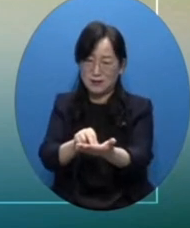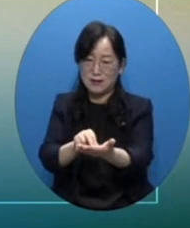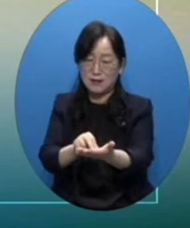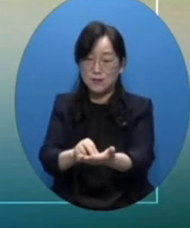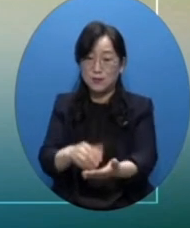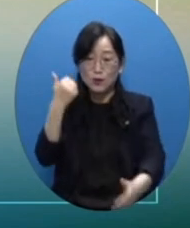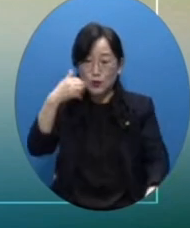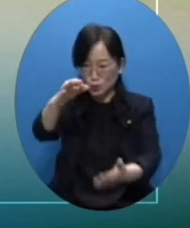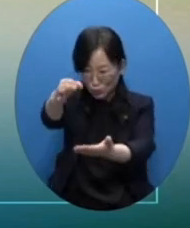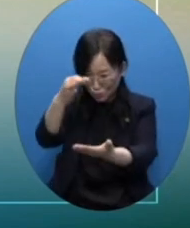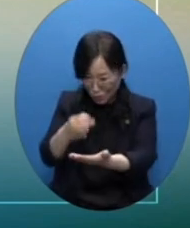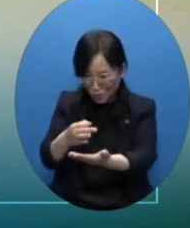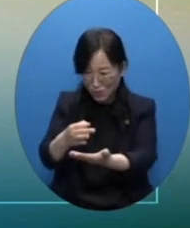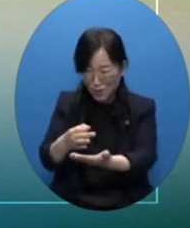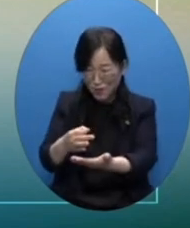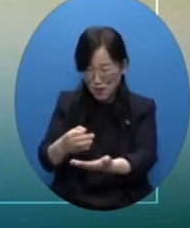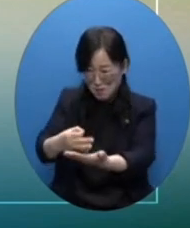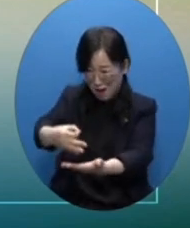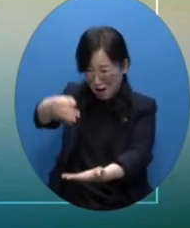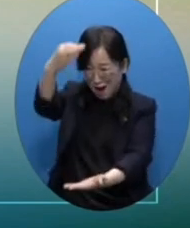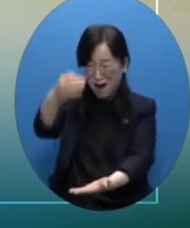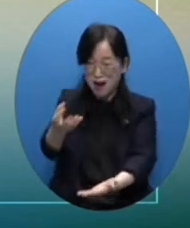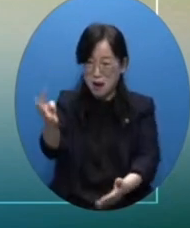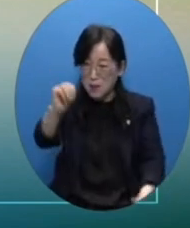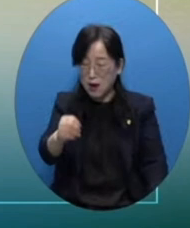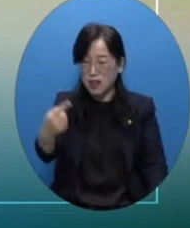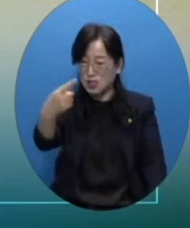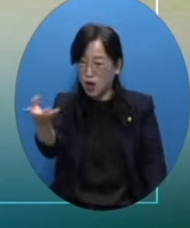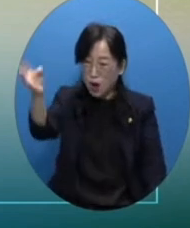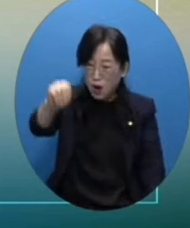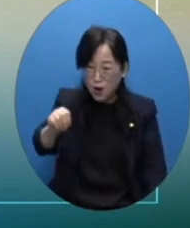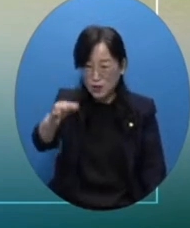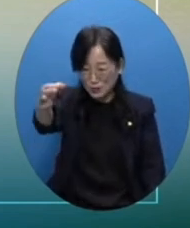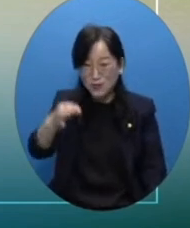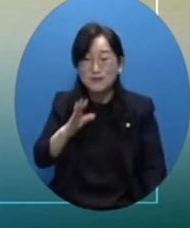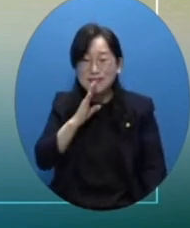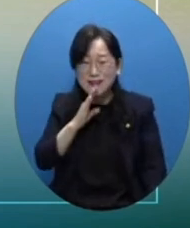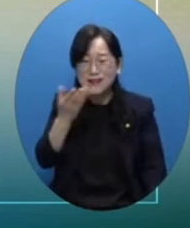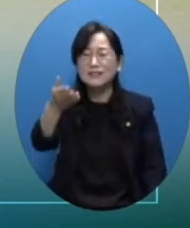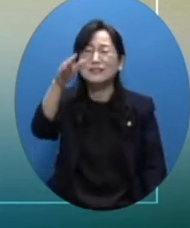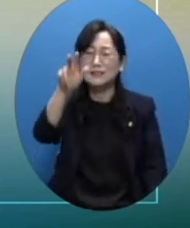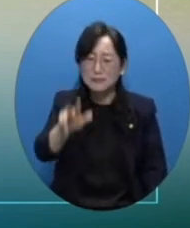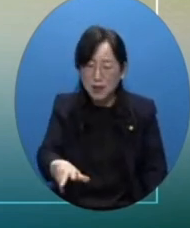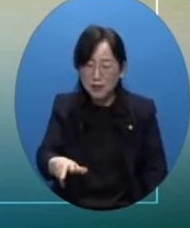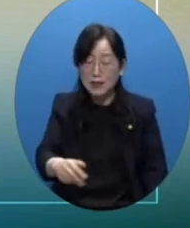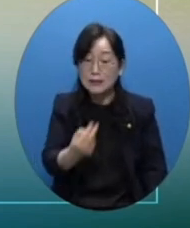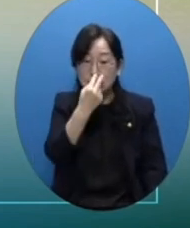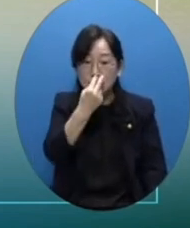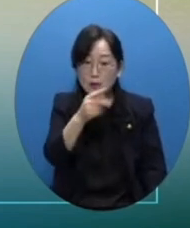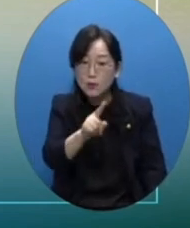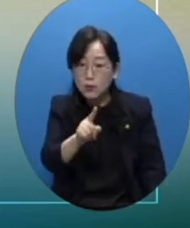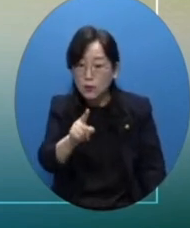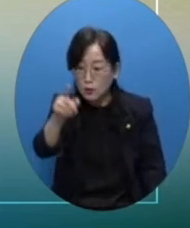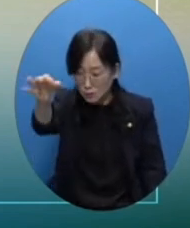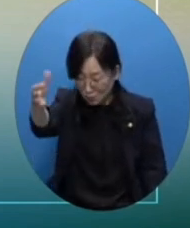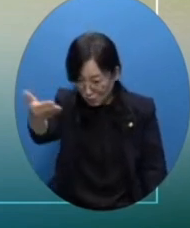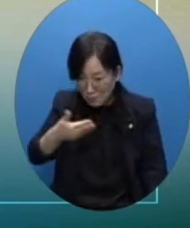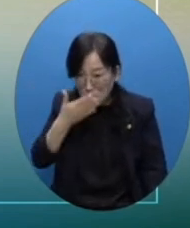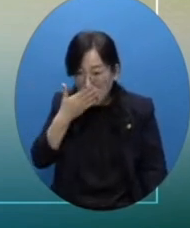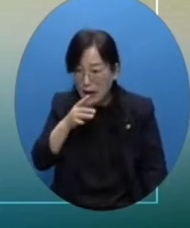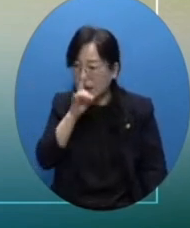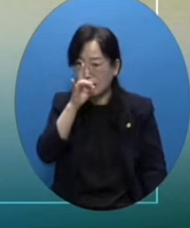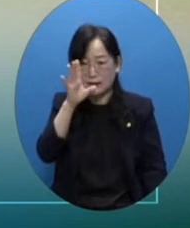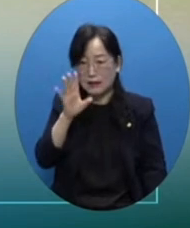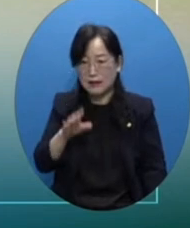돈을 푼다고 해봤자 아주 많아야 몇 백억 몇 천 억을 줄 수 있을 것입니다 하지만 생명은 줄 수 없습니다